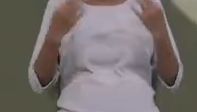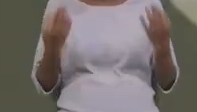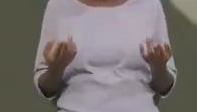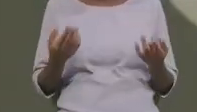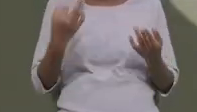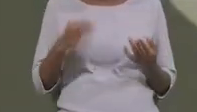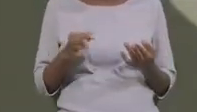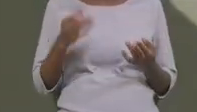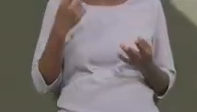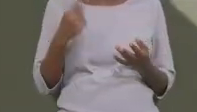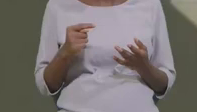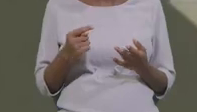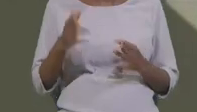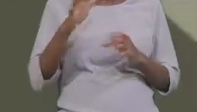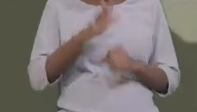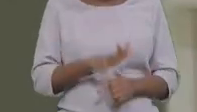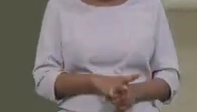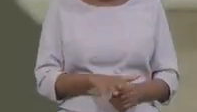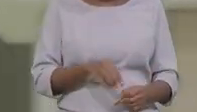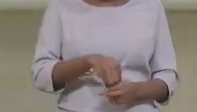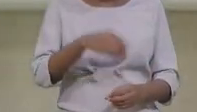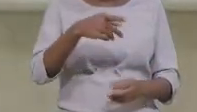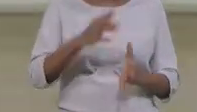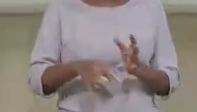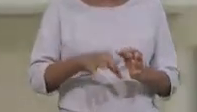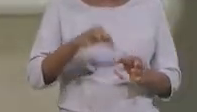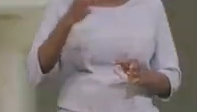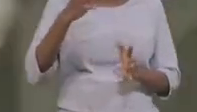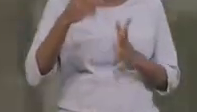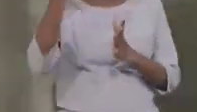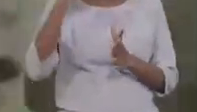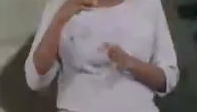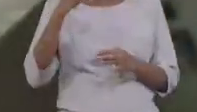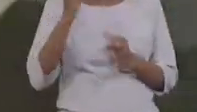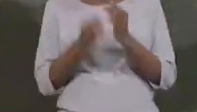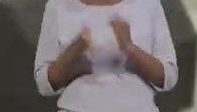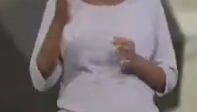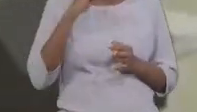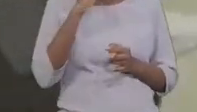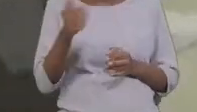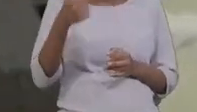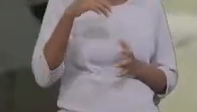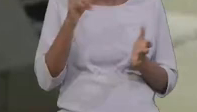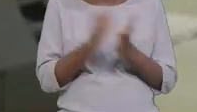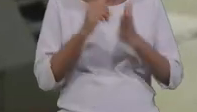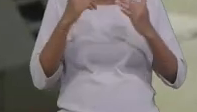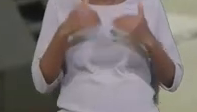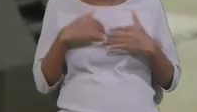la révélation de l'immersion dans l'Esprit de Dieu. S'il y a